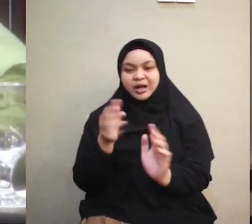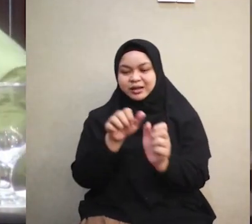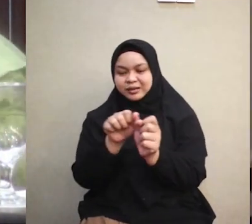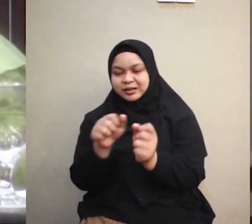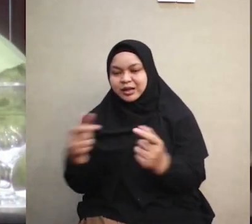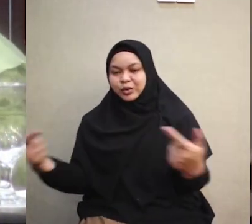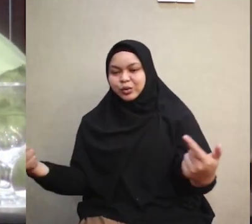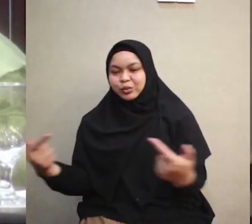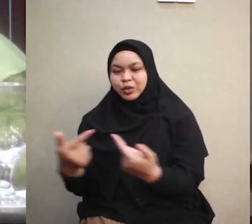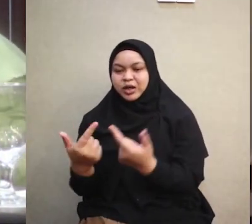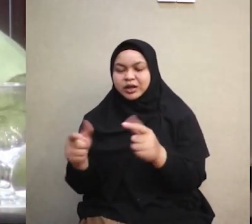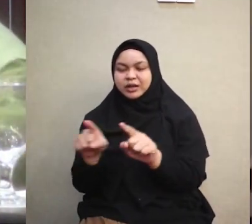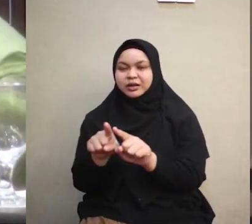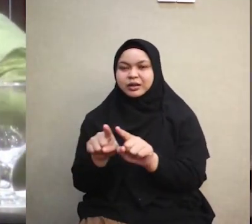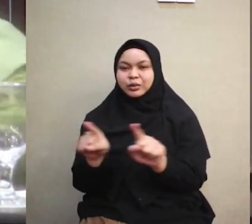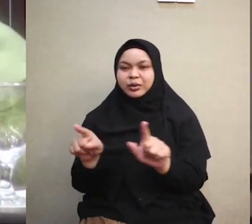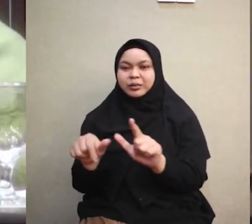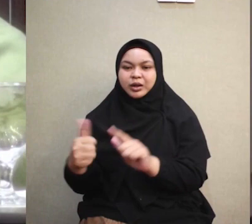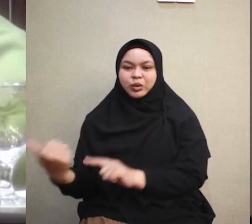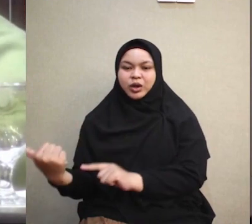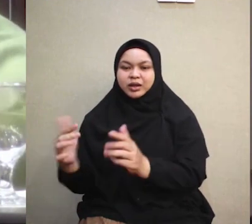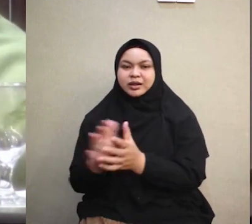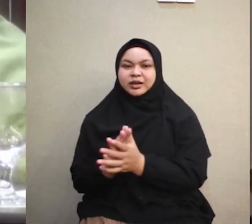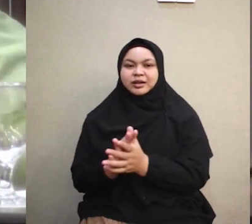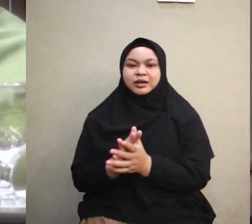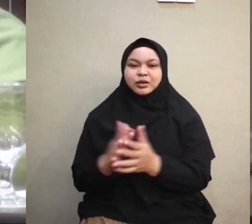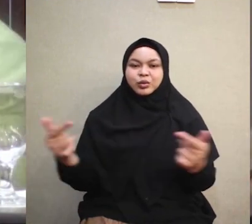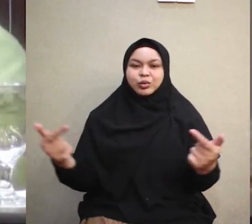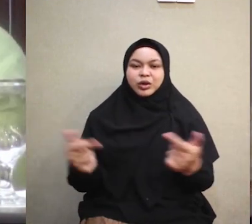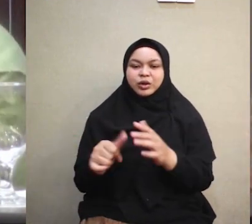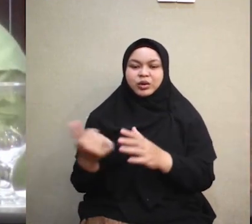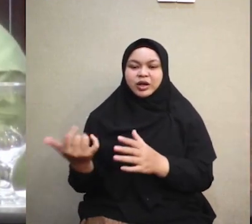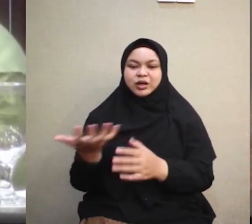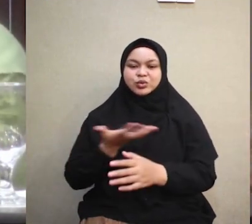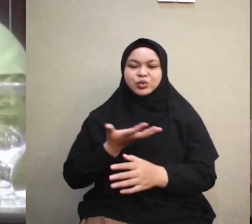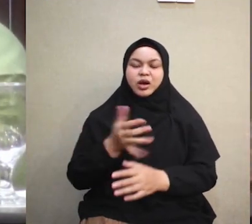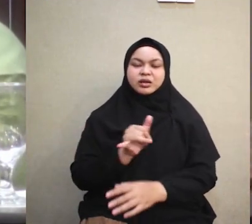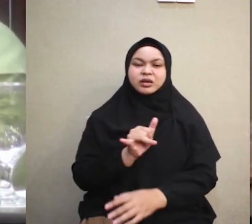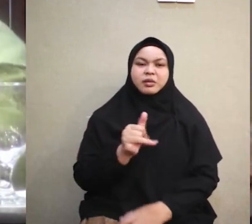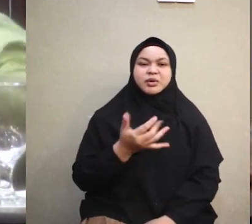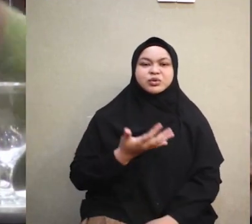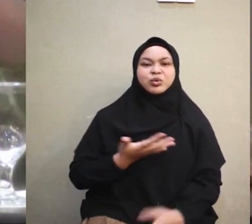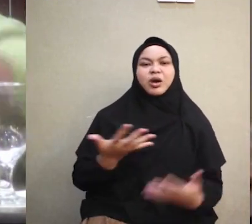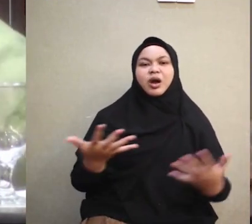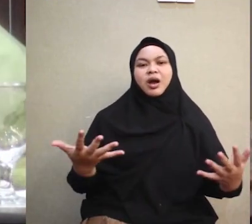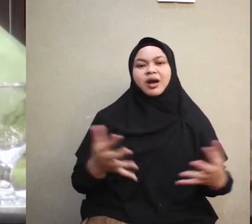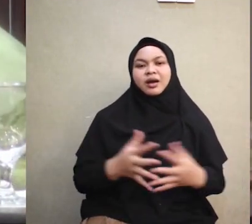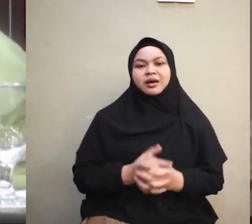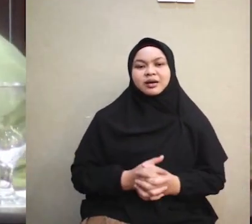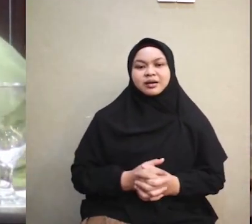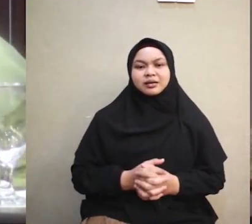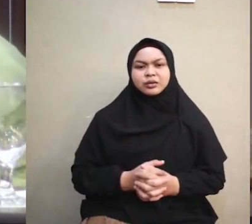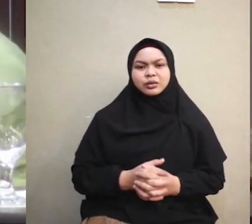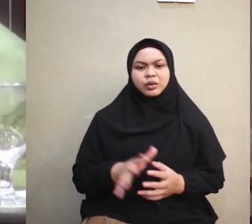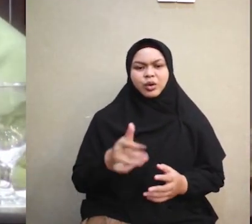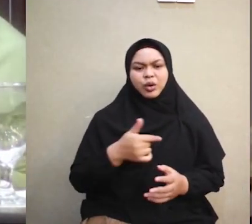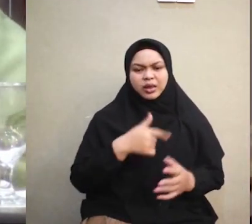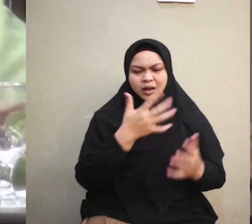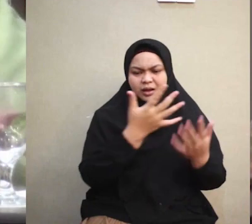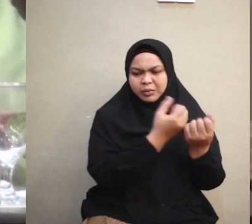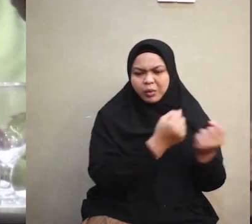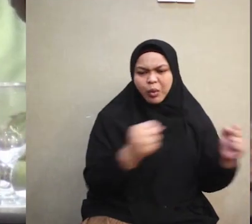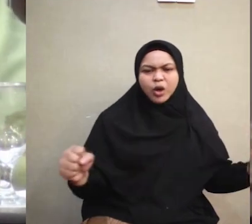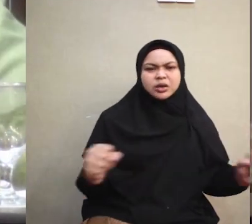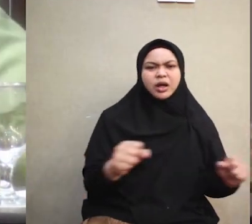luar pernikahan hubungan di luar pernikahan menjadi suka sama suka yang atasnya adalah pemerkosaan nah ini penegakan hukum